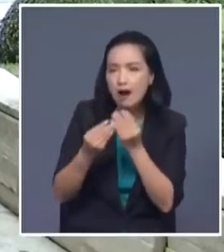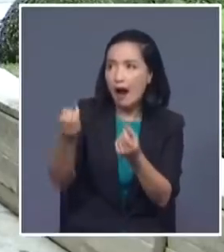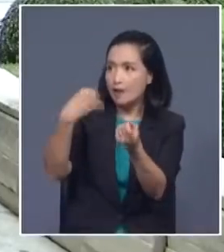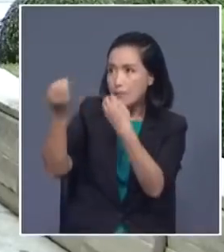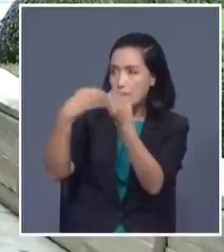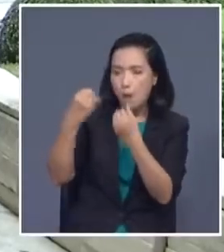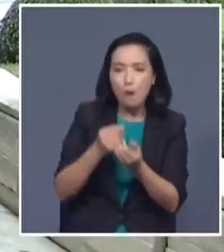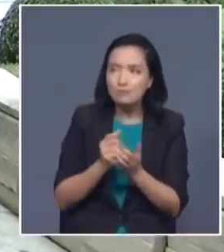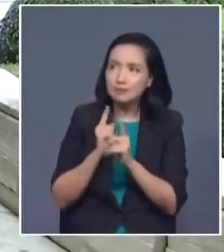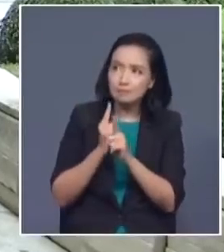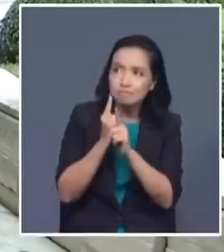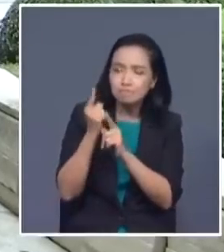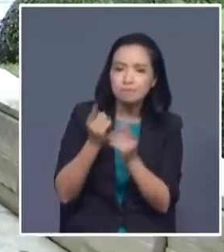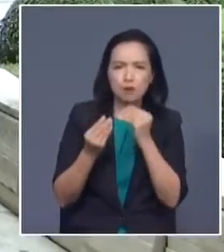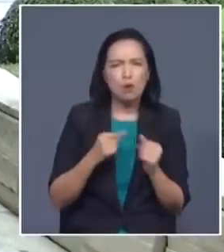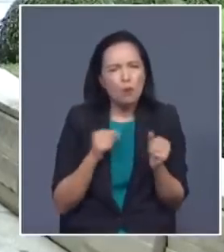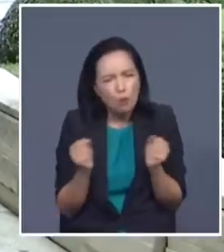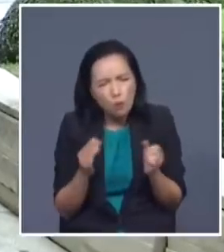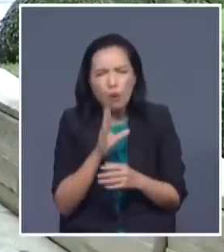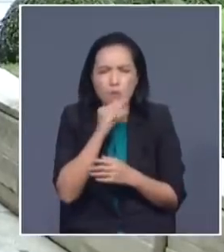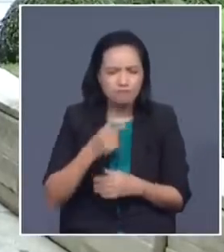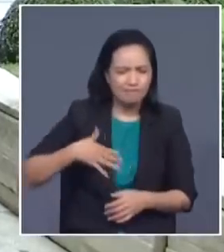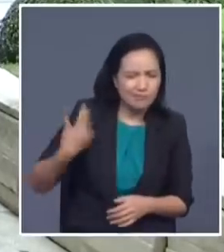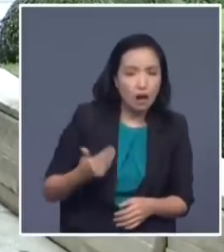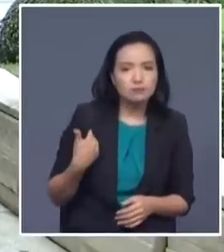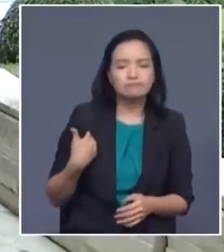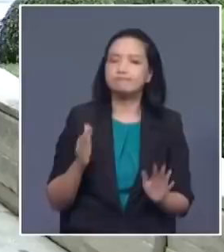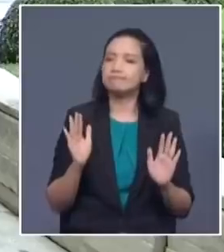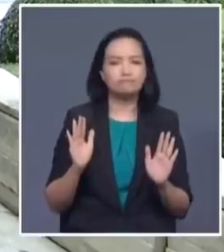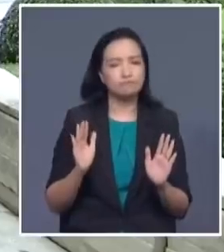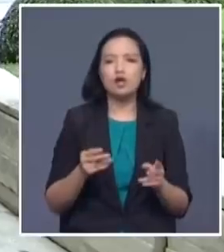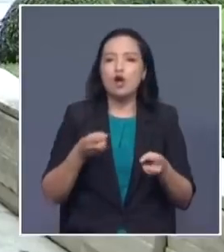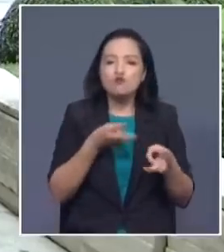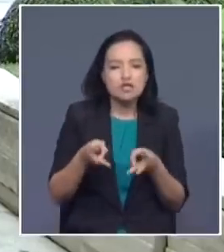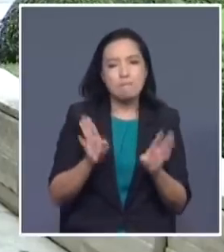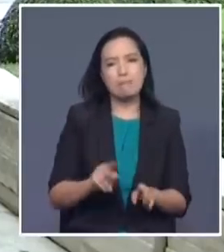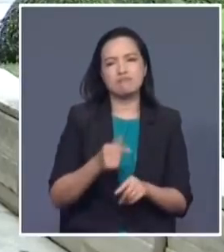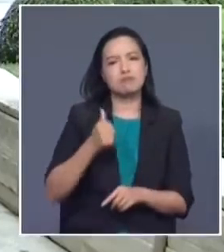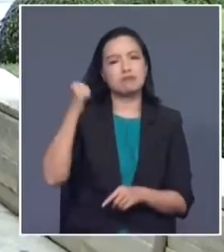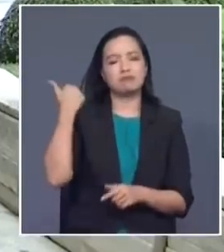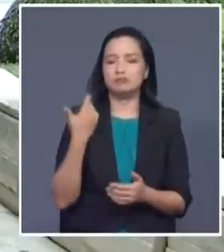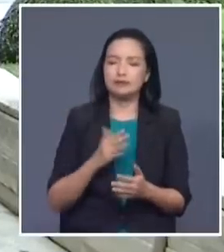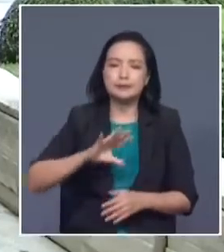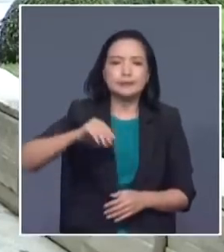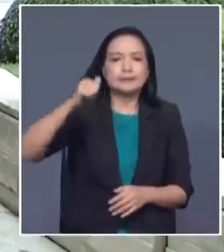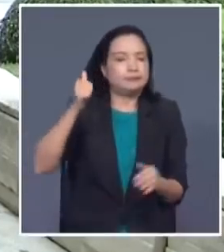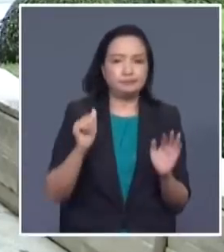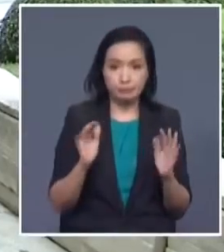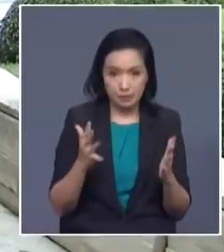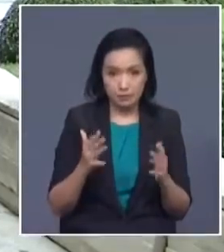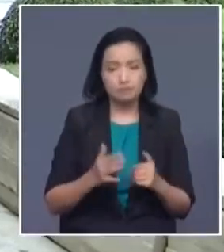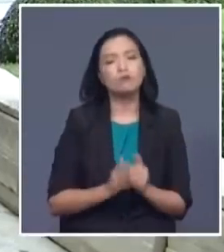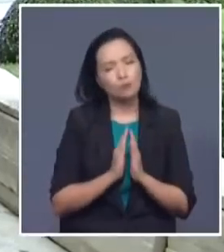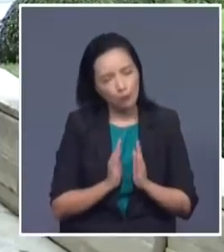กต้องถ้าทุกคนมัวแต่กลัวบ่นไม่พอใจเราก็จะยึดติดกับวิธีเดิมๆแล้วเราก็ไม่มีทางจะดีขึ้นได้อย่างแน่นอนนะครับ